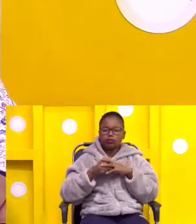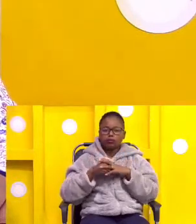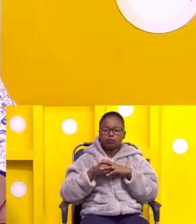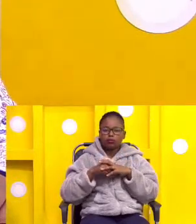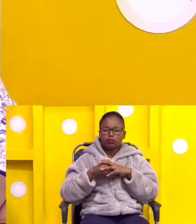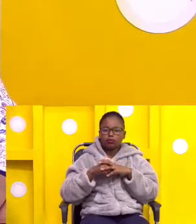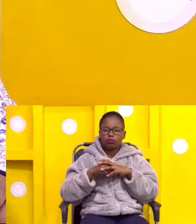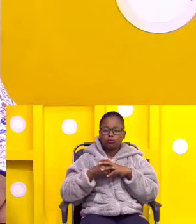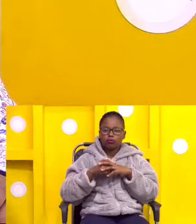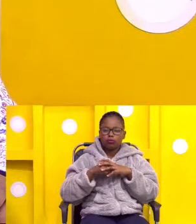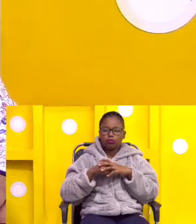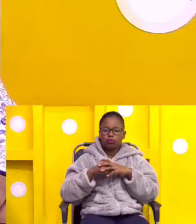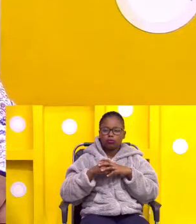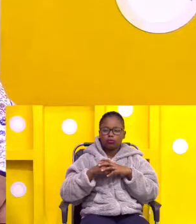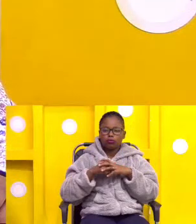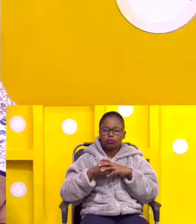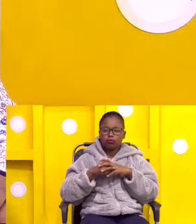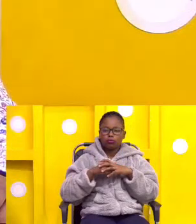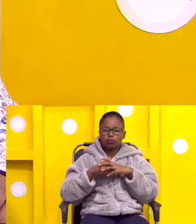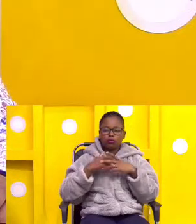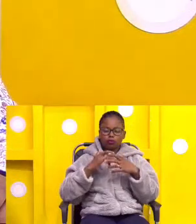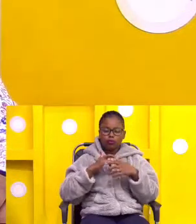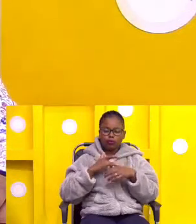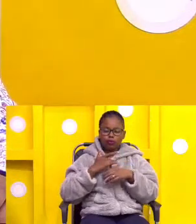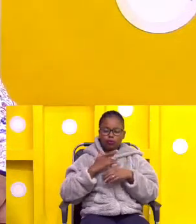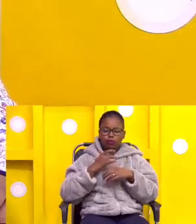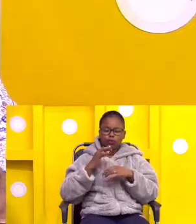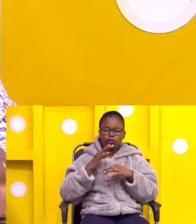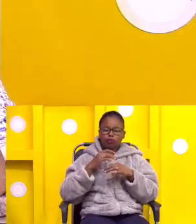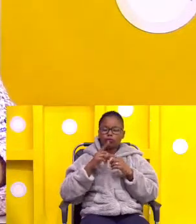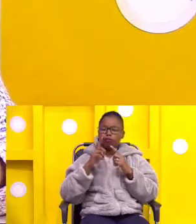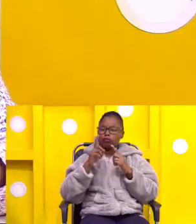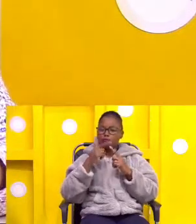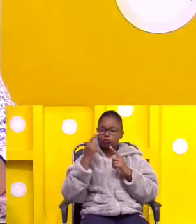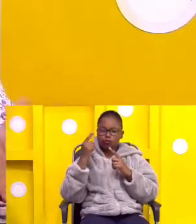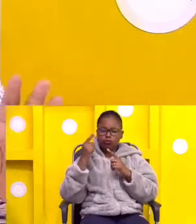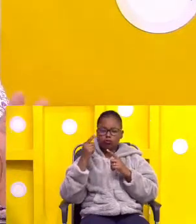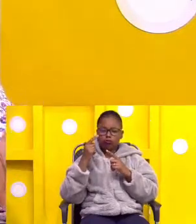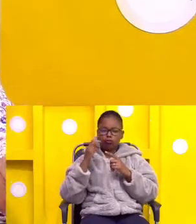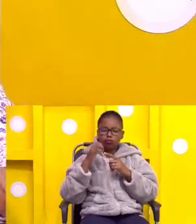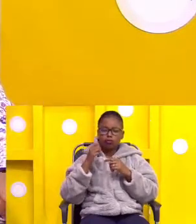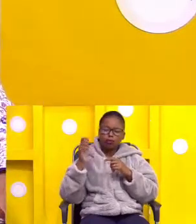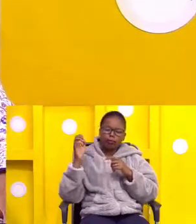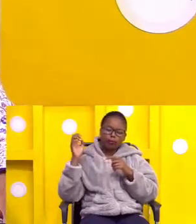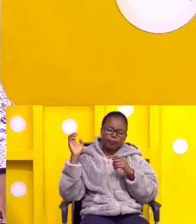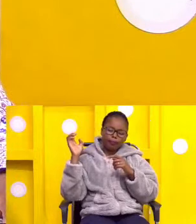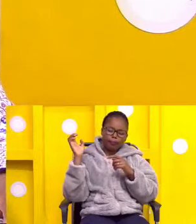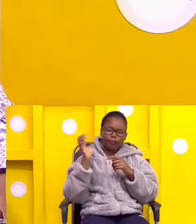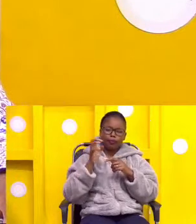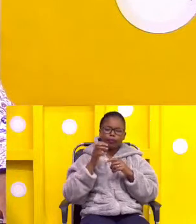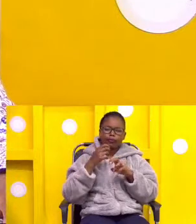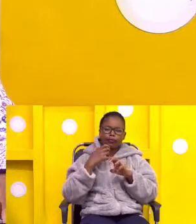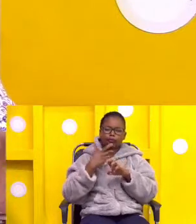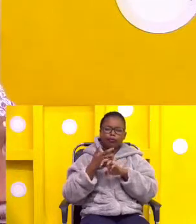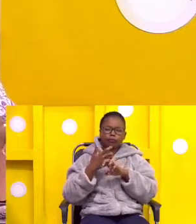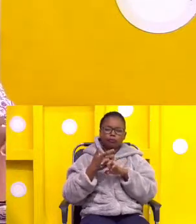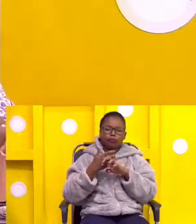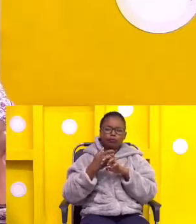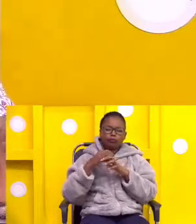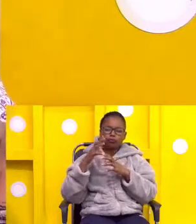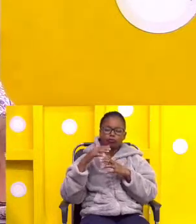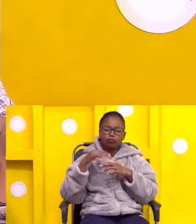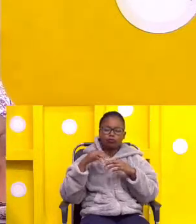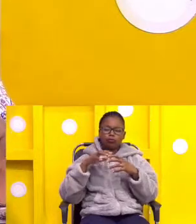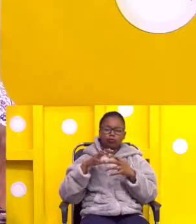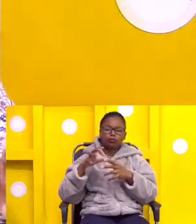Kuri andu unogetie. Maraigwa tama hakikuruta muoyo. Makaigwa tama hakikugutha na ihigo haragane. Tondu we